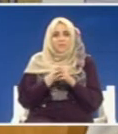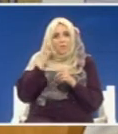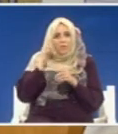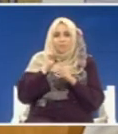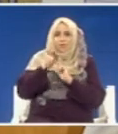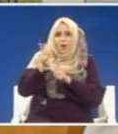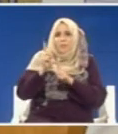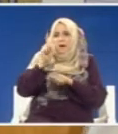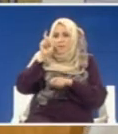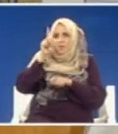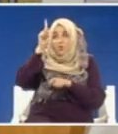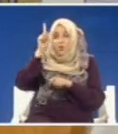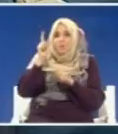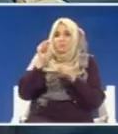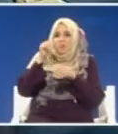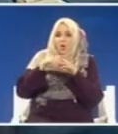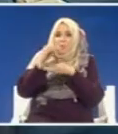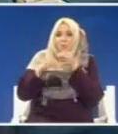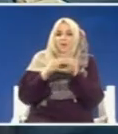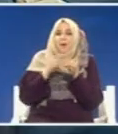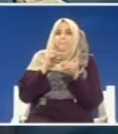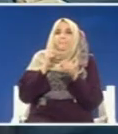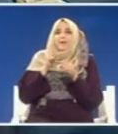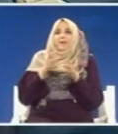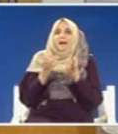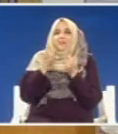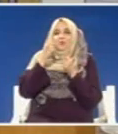كوني؟ ولكن الله تعالى بلطف منه وحب